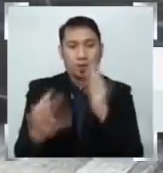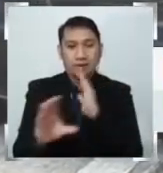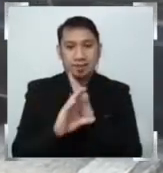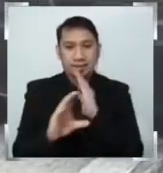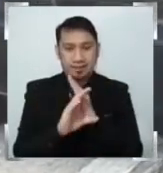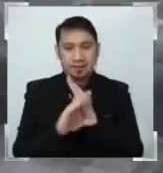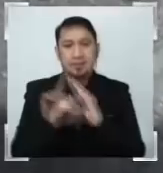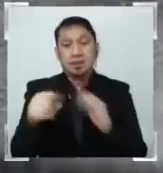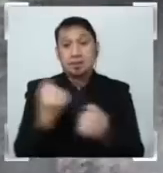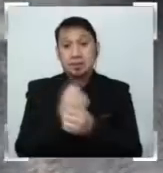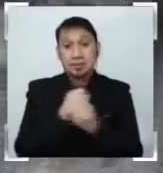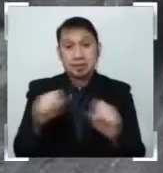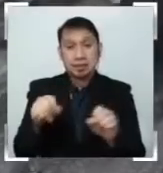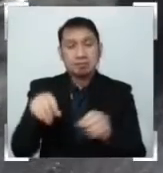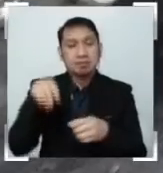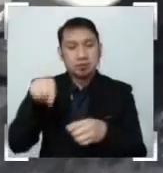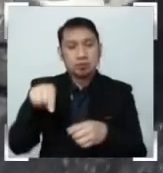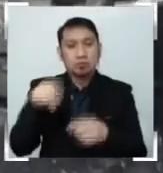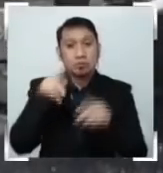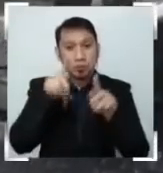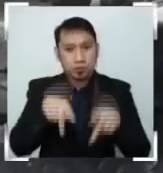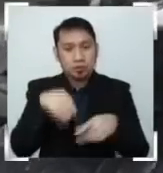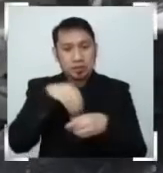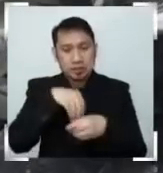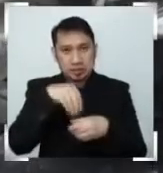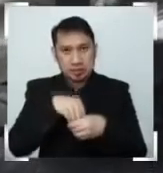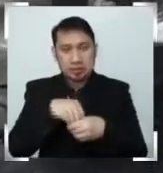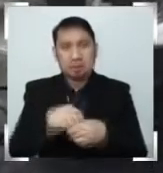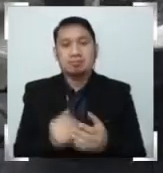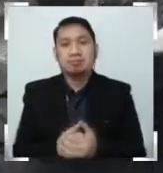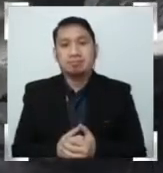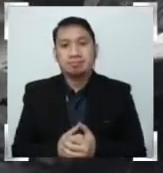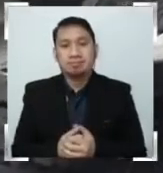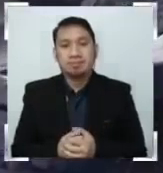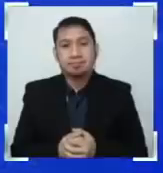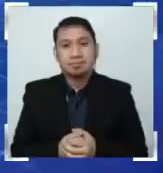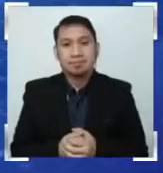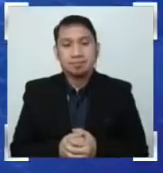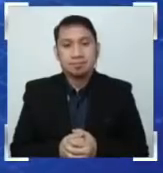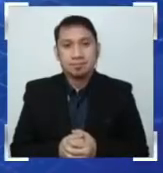pulis na nakatalon bago natupok ang kotse.